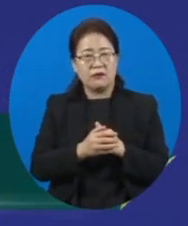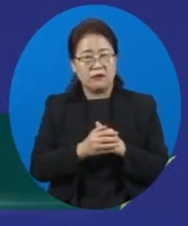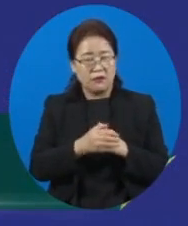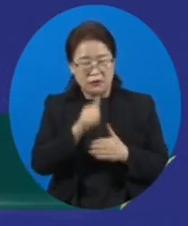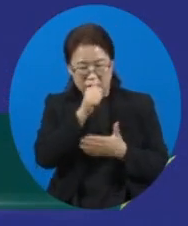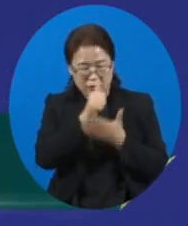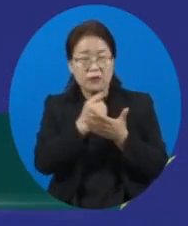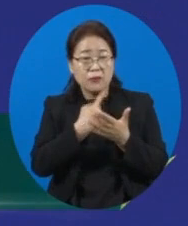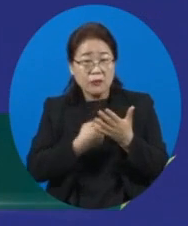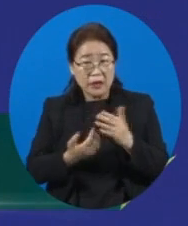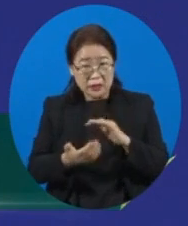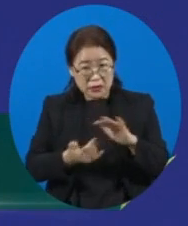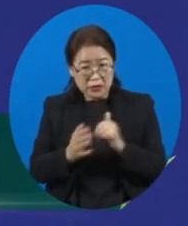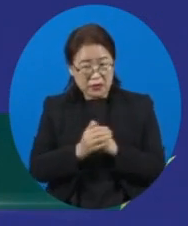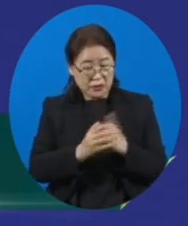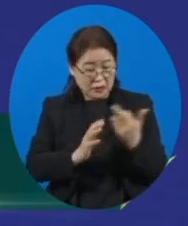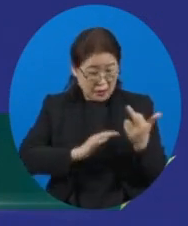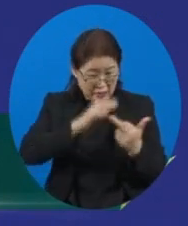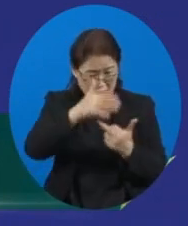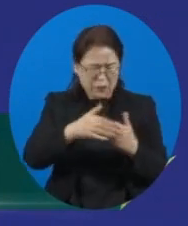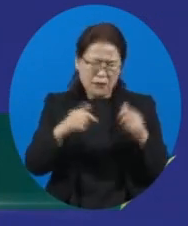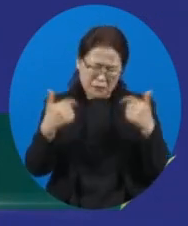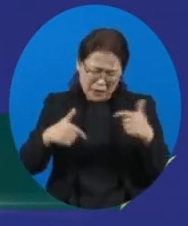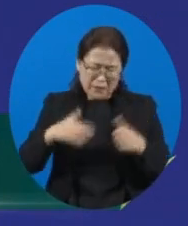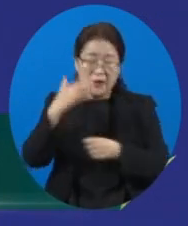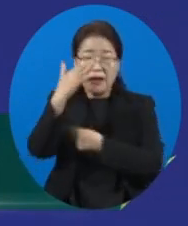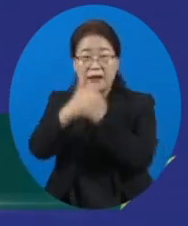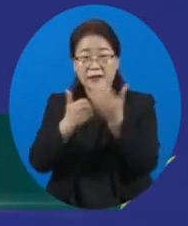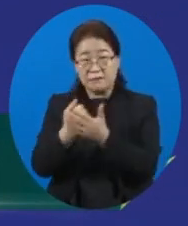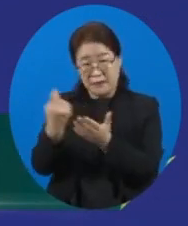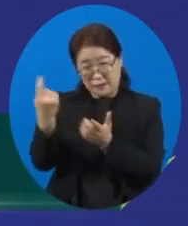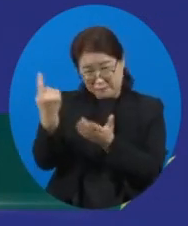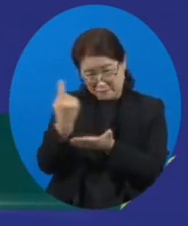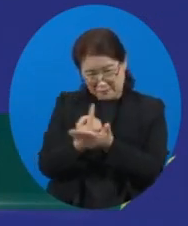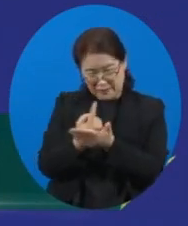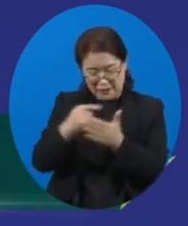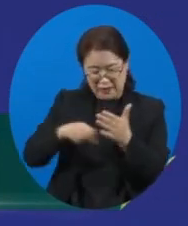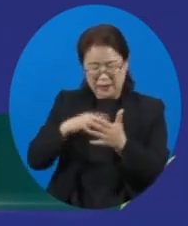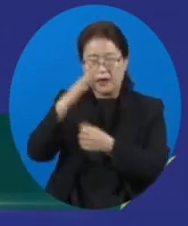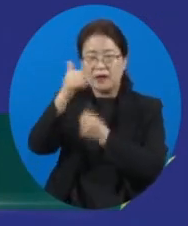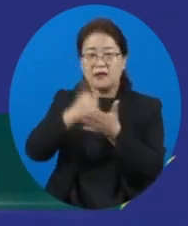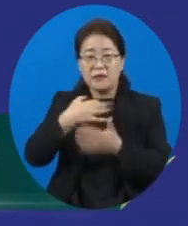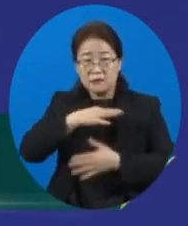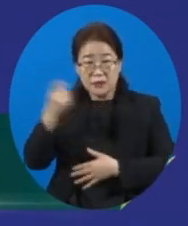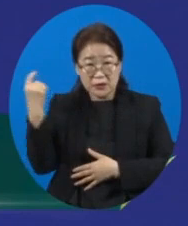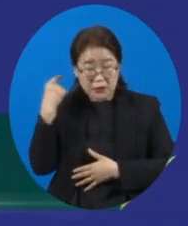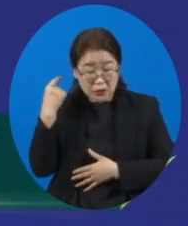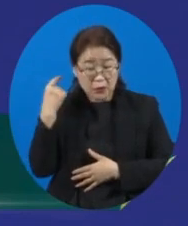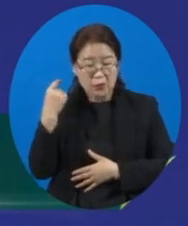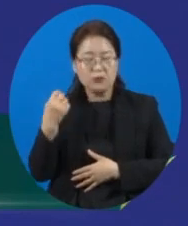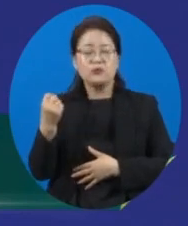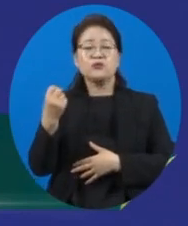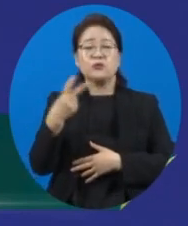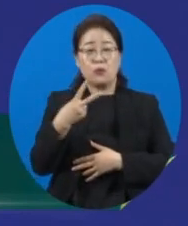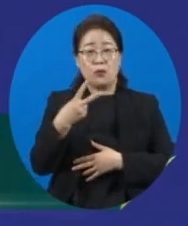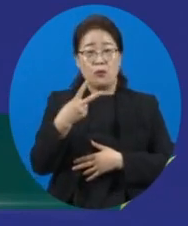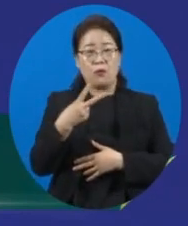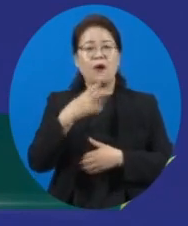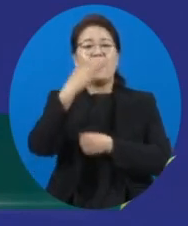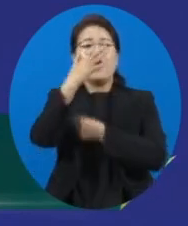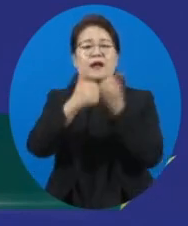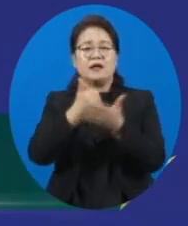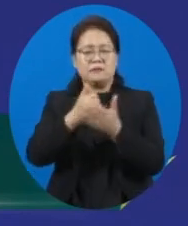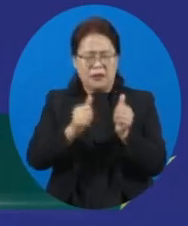동산에서 매일매일 하나님의 임재 가운데서 하나님의 음성을 듣고 그리고